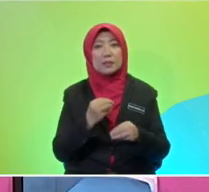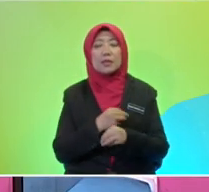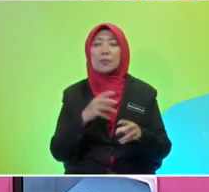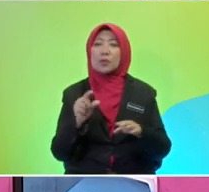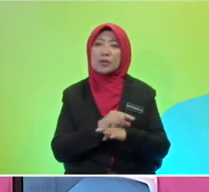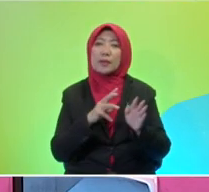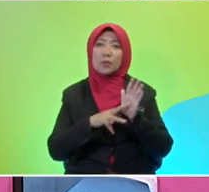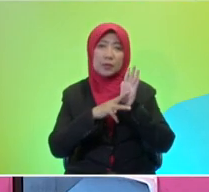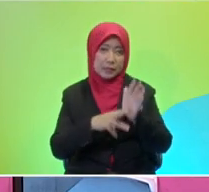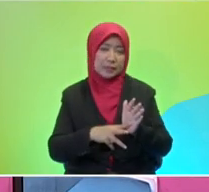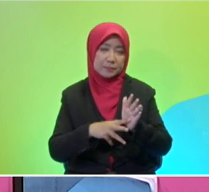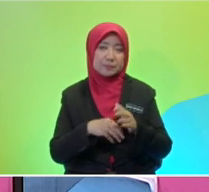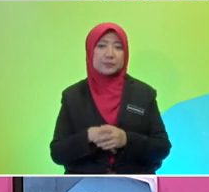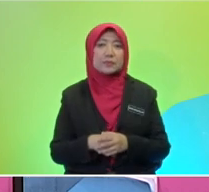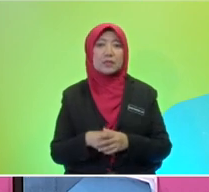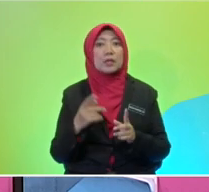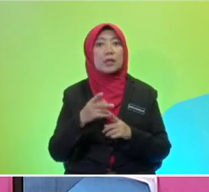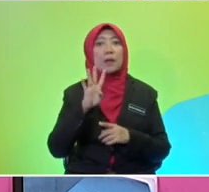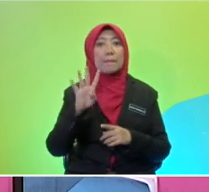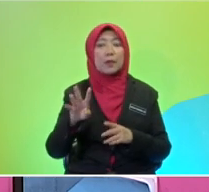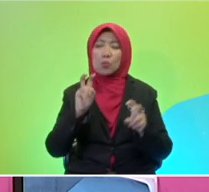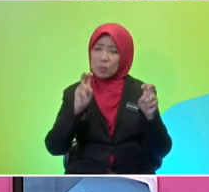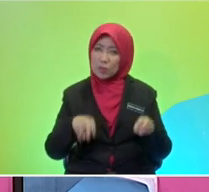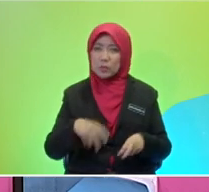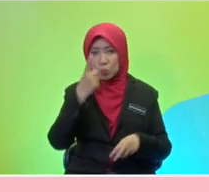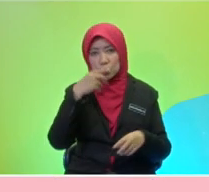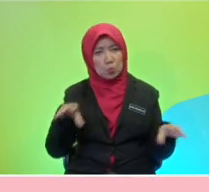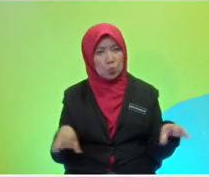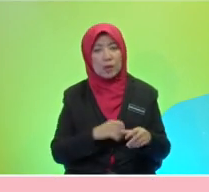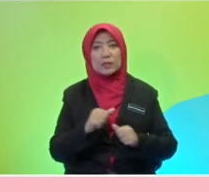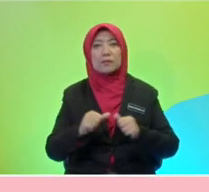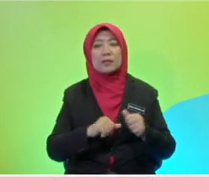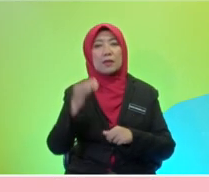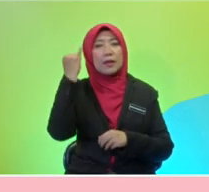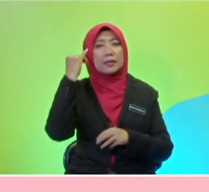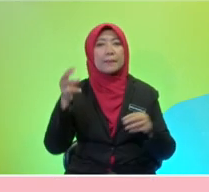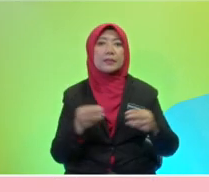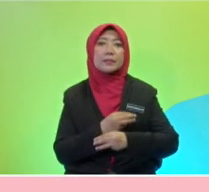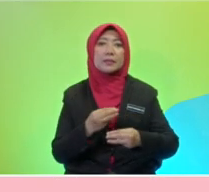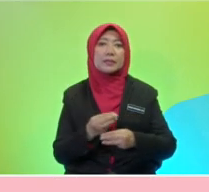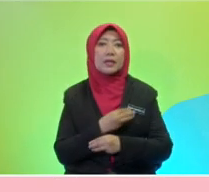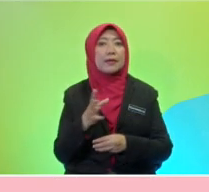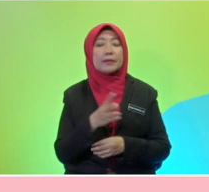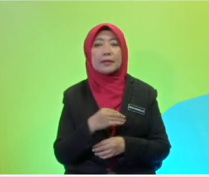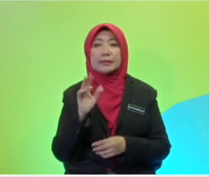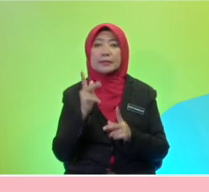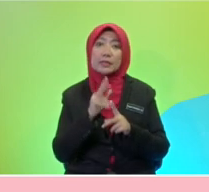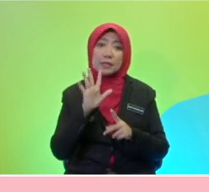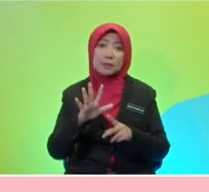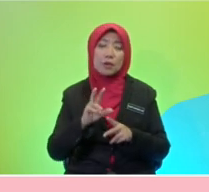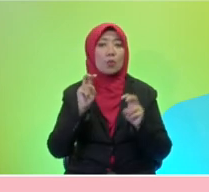yang keempat berupaya melaksanakan activity dan audio matematik yang kelima berupaya